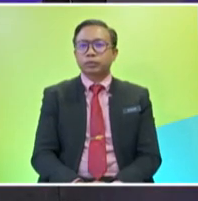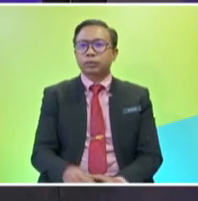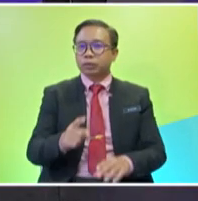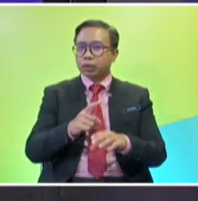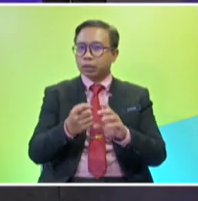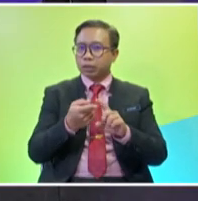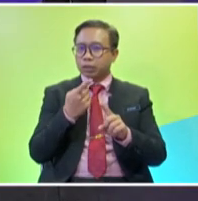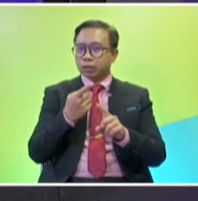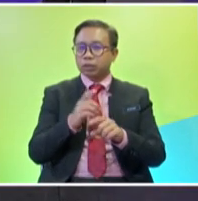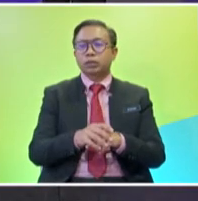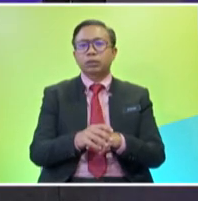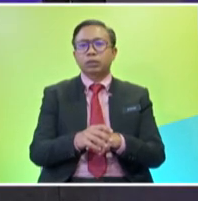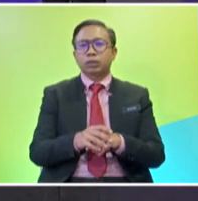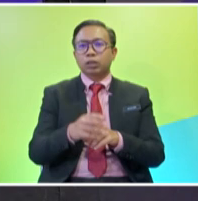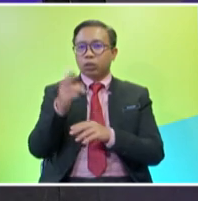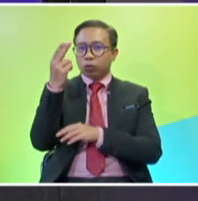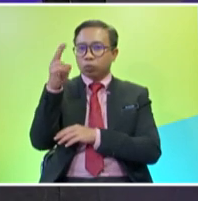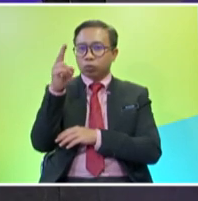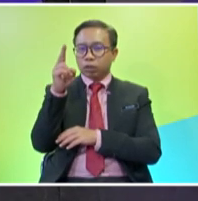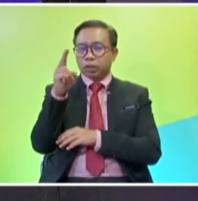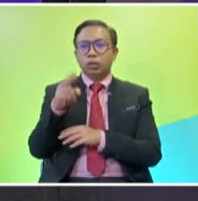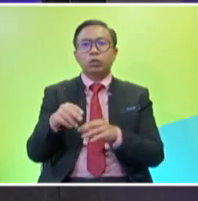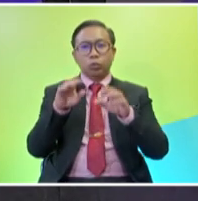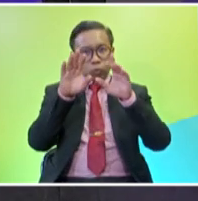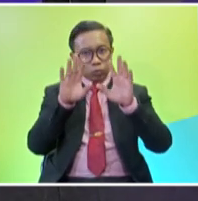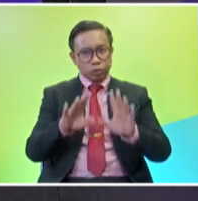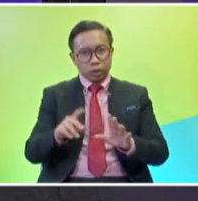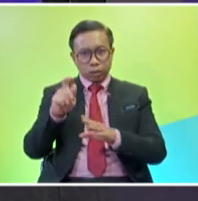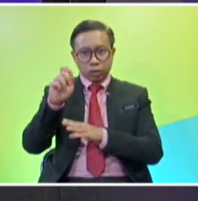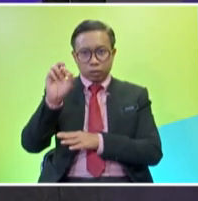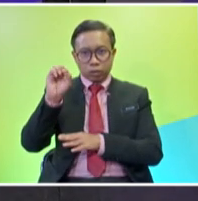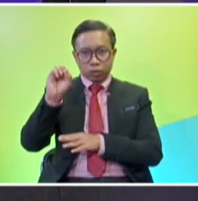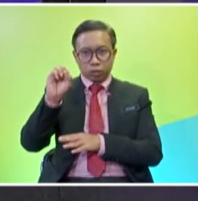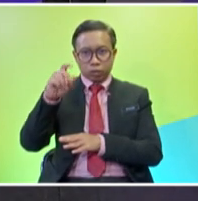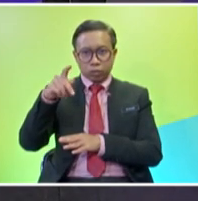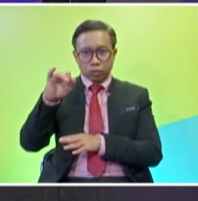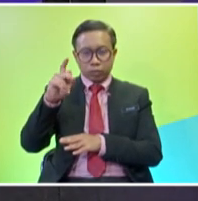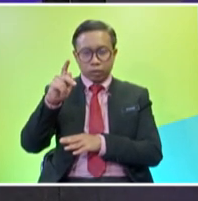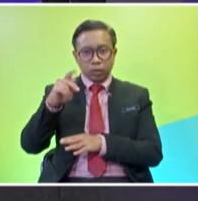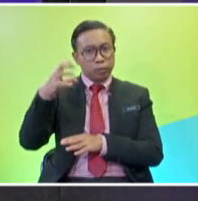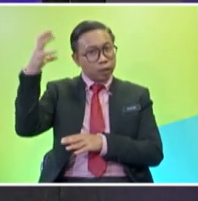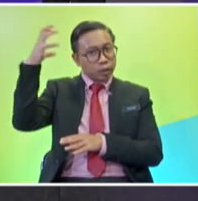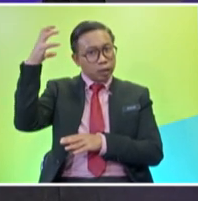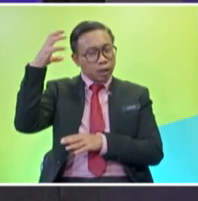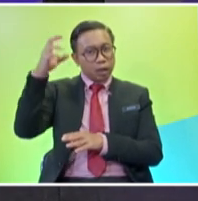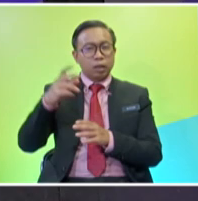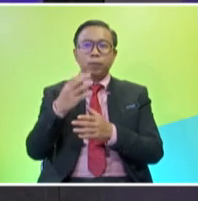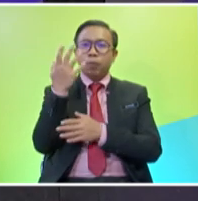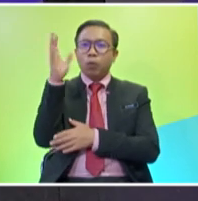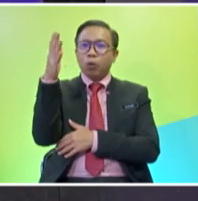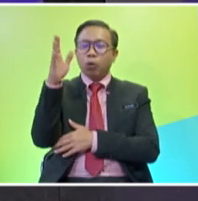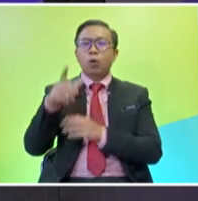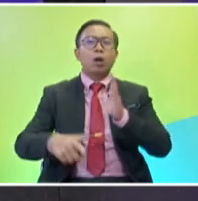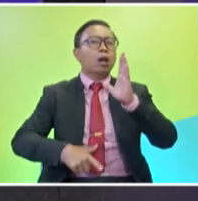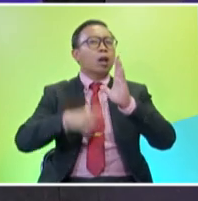hutan monsun Tropical kita adalah hutan hujan Tropical yang menerima cahaya matahari sepanjang tahun pokok kita lebih tinggi sehingga boleh